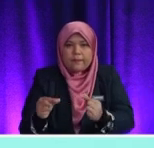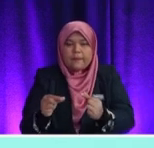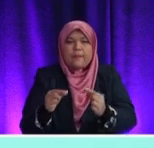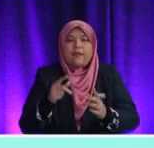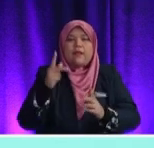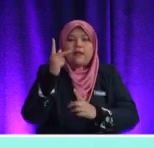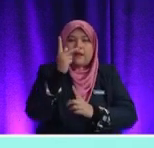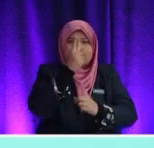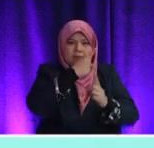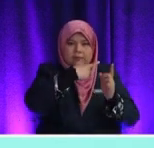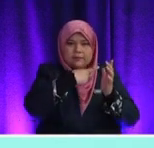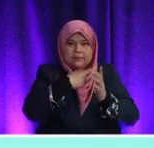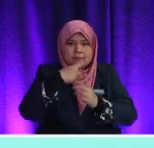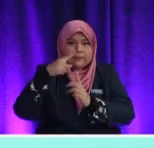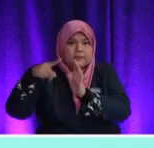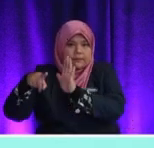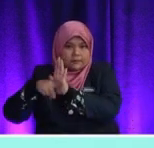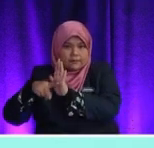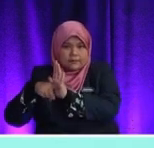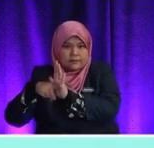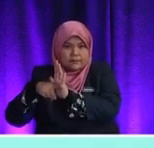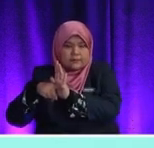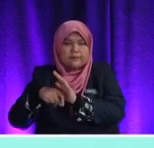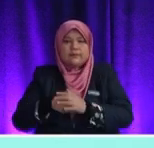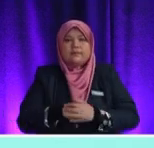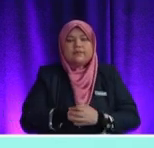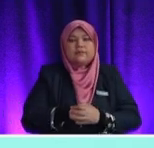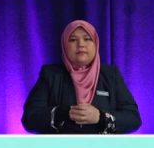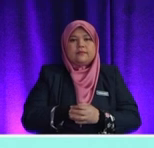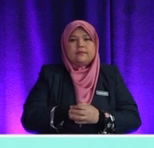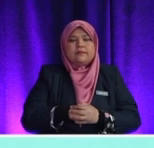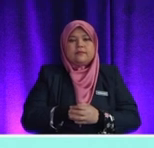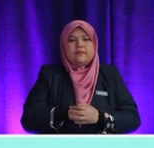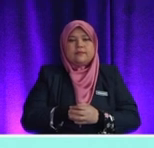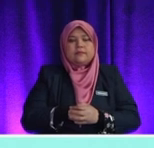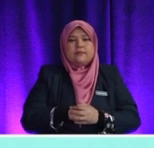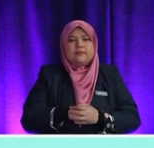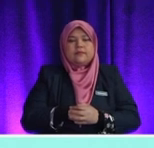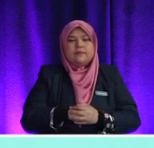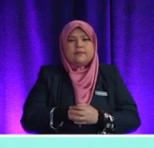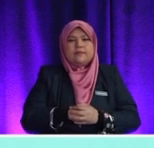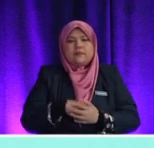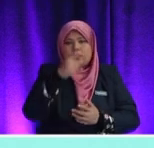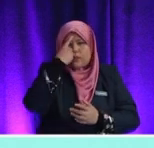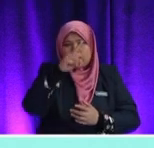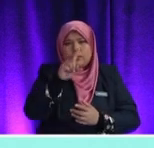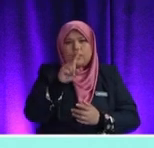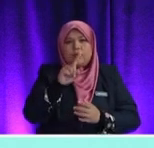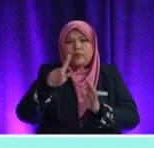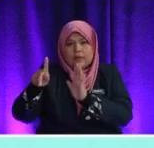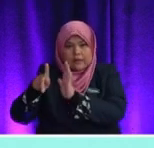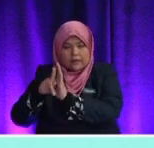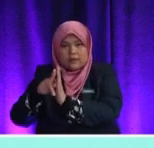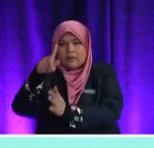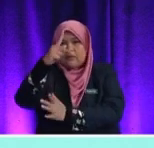ia katot kenapa Sebab Dia adalah Terminal negatif ya ah jadi untuk untuk hetot